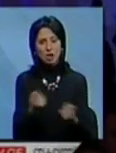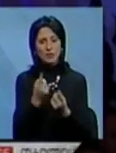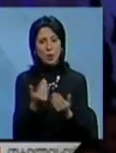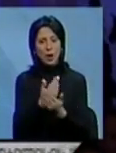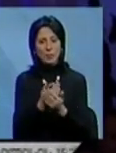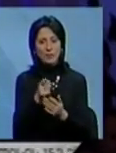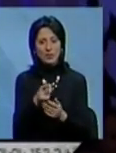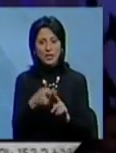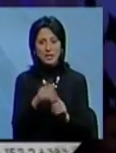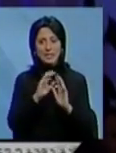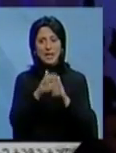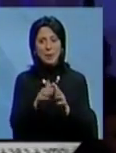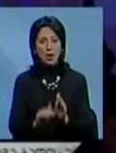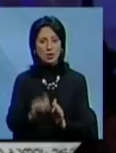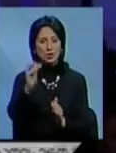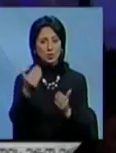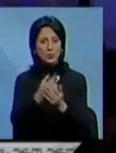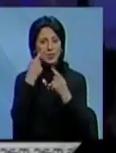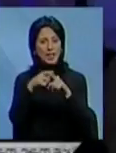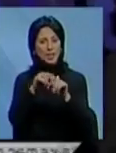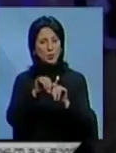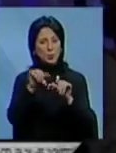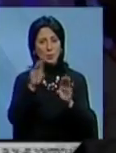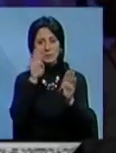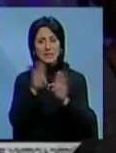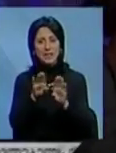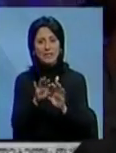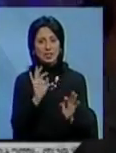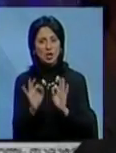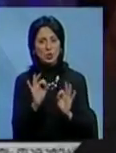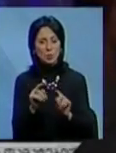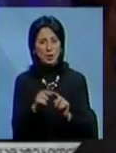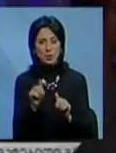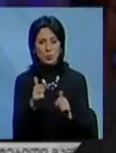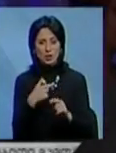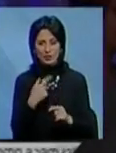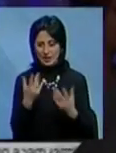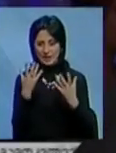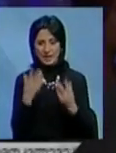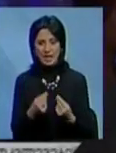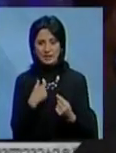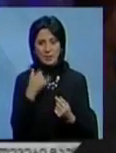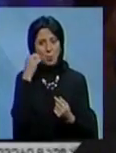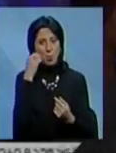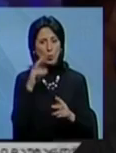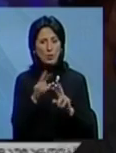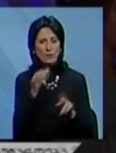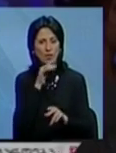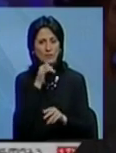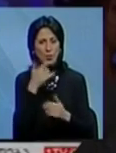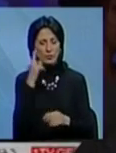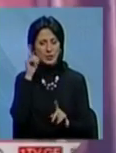ჩვეულებრივი ამბავია, ესენი ამ სამყაროში იზრდებიან. მსგავსი გამოფენები მათთვის ნორმა იქნება, ისევე როგორც ჩვენთვის დღეს მობილური ტელეფონებია